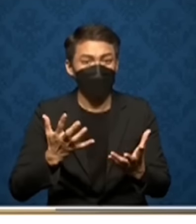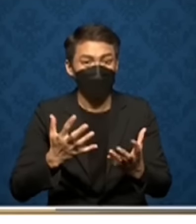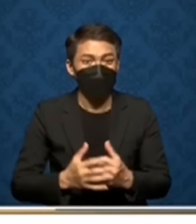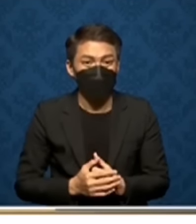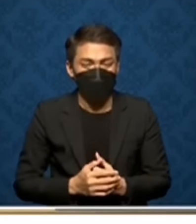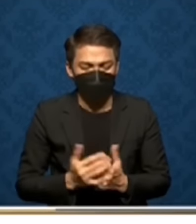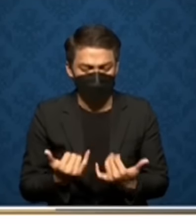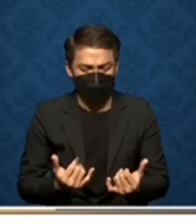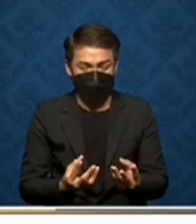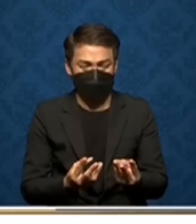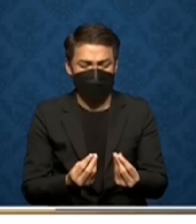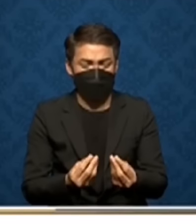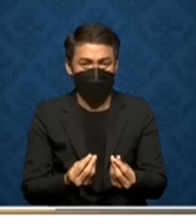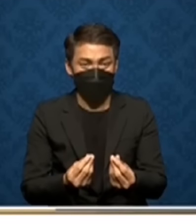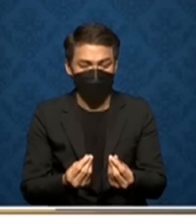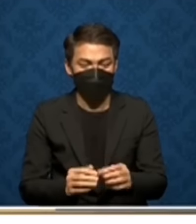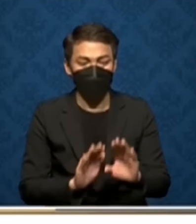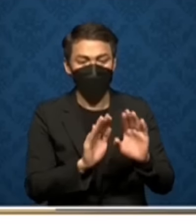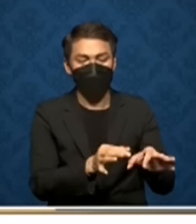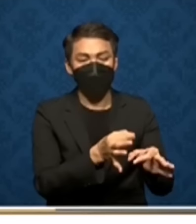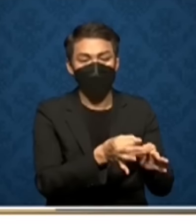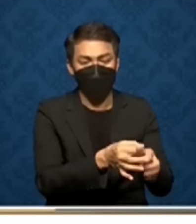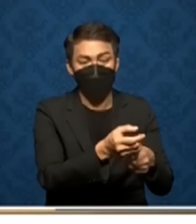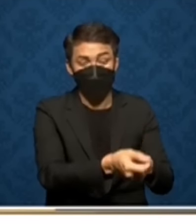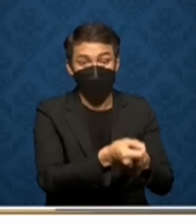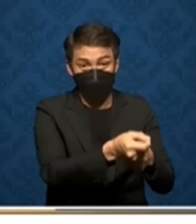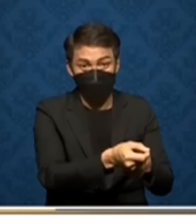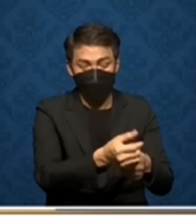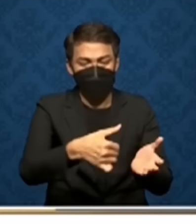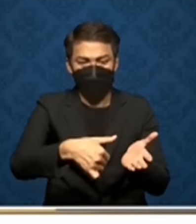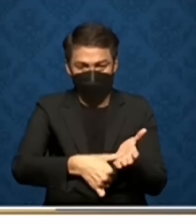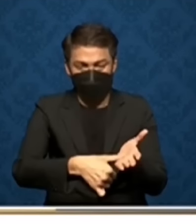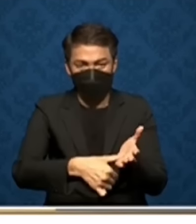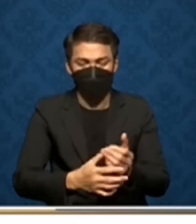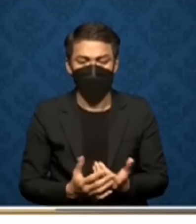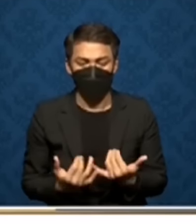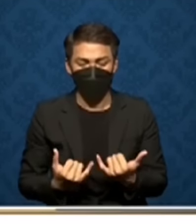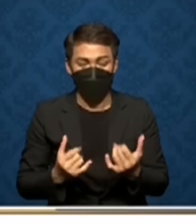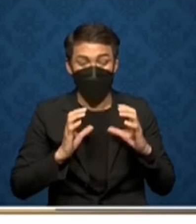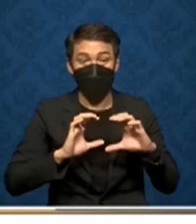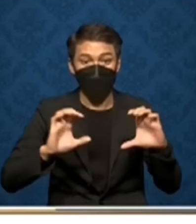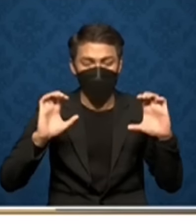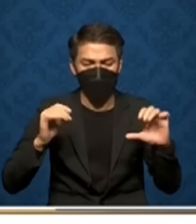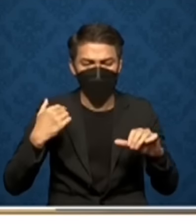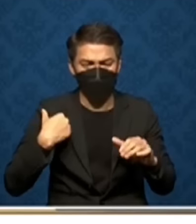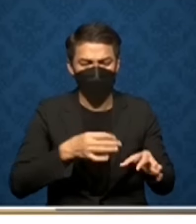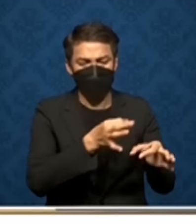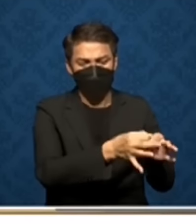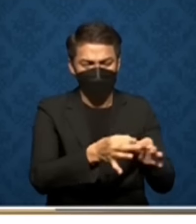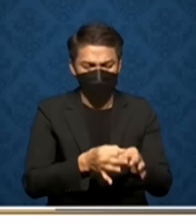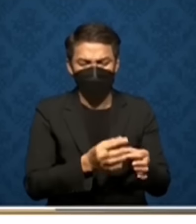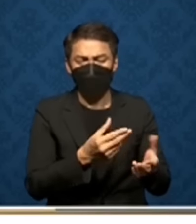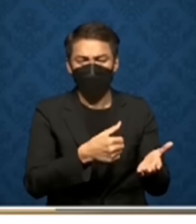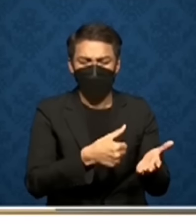ที่ดินอยู่กับธกส.อยู่กับธนาคารของรัฐวันนี้รัฐมีสถาบันการเงิน11แห่งโดยเฉพาะอย่างธก